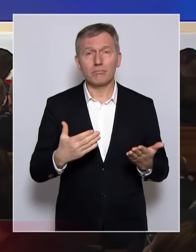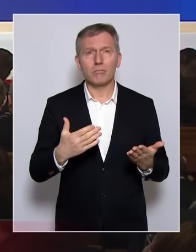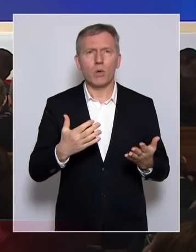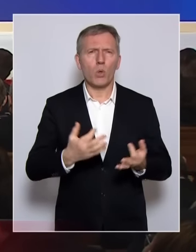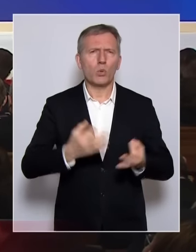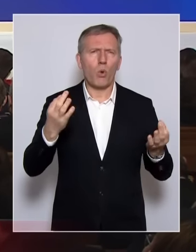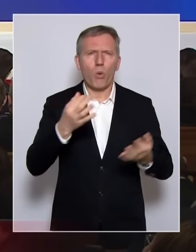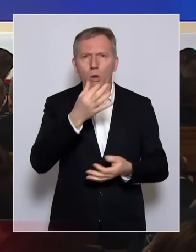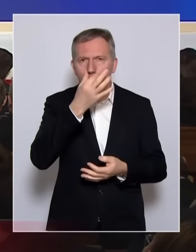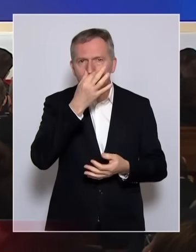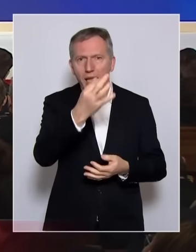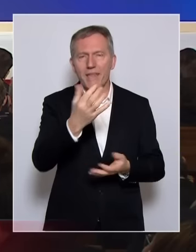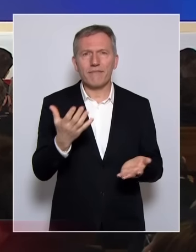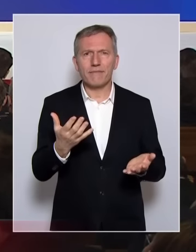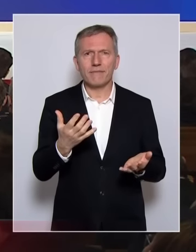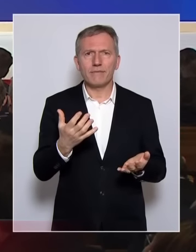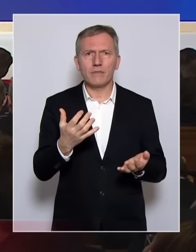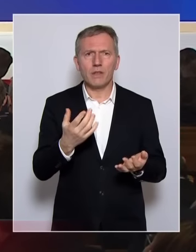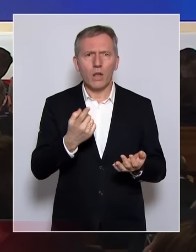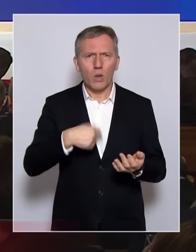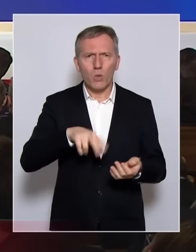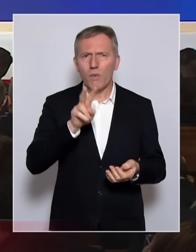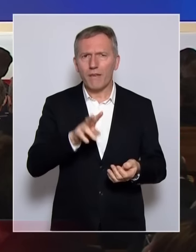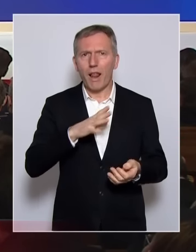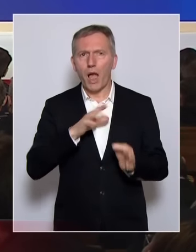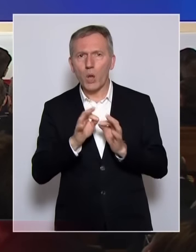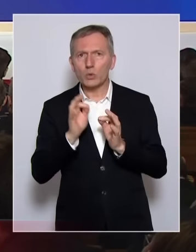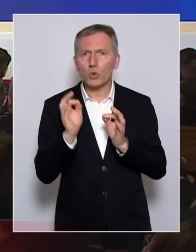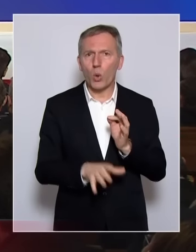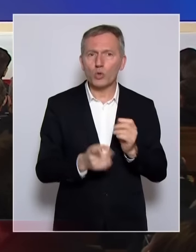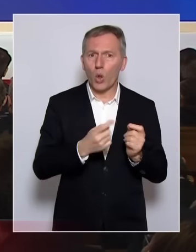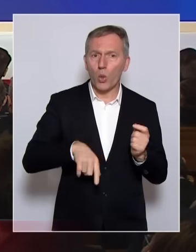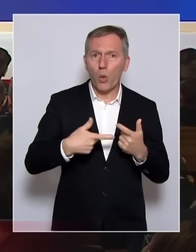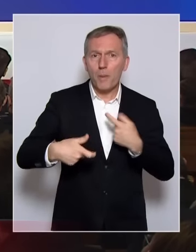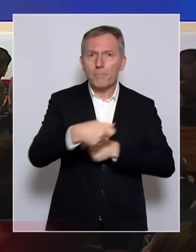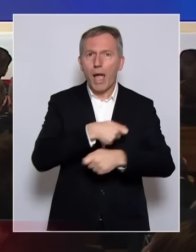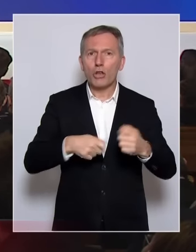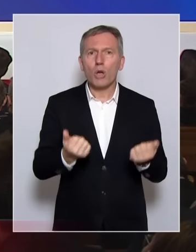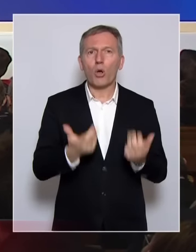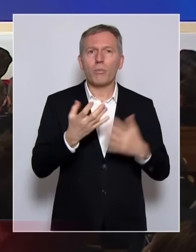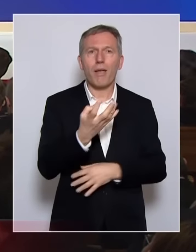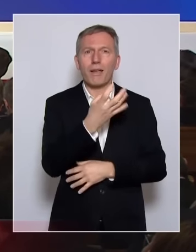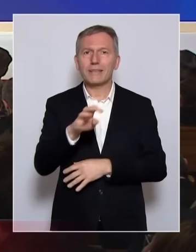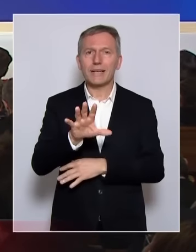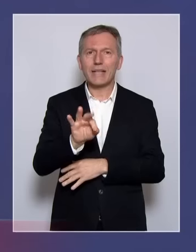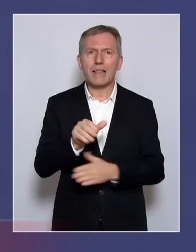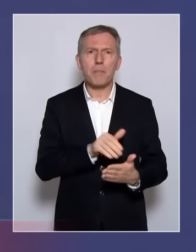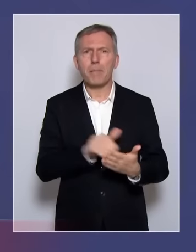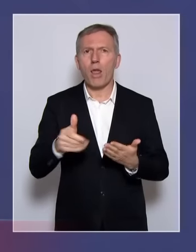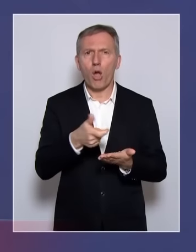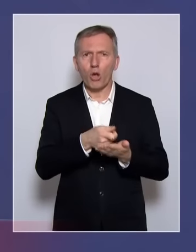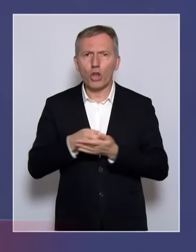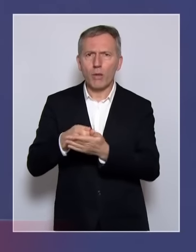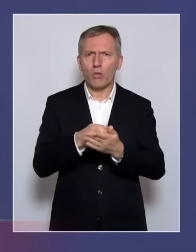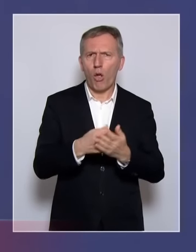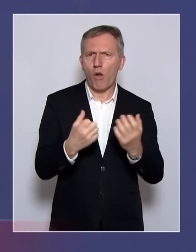trop naïfs ou avec une culture trop faible. On a un vrai levier. Nous sommes un marché de 450 millions de consommateurs. C'est une force